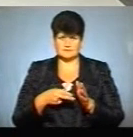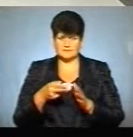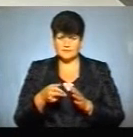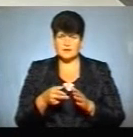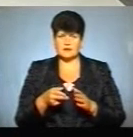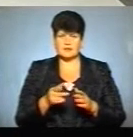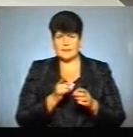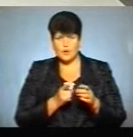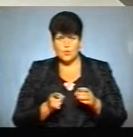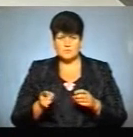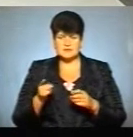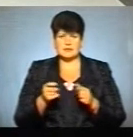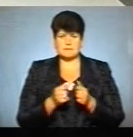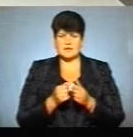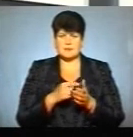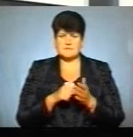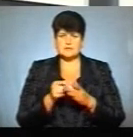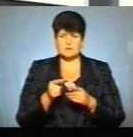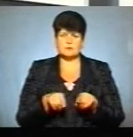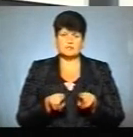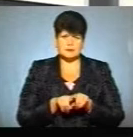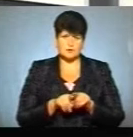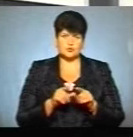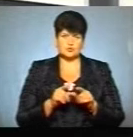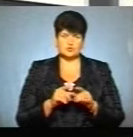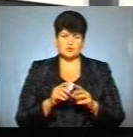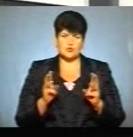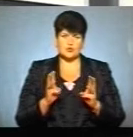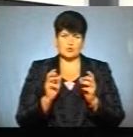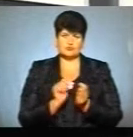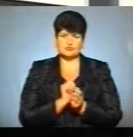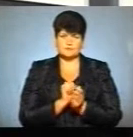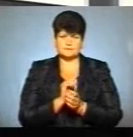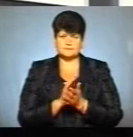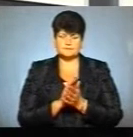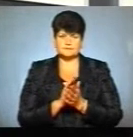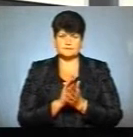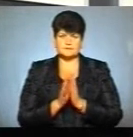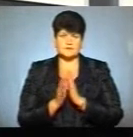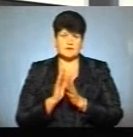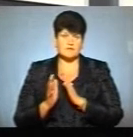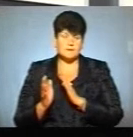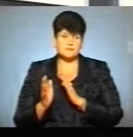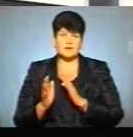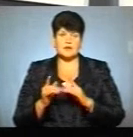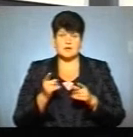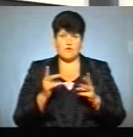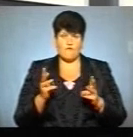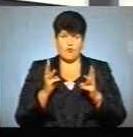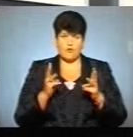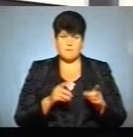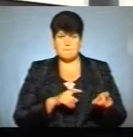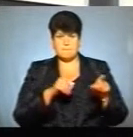об'їзні коло міста Тернопіль теж горів сухостій, післяжнивні залишки, суха трава, і вогонь перекинувся